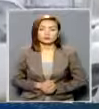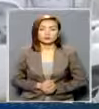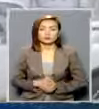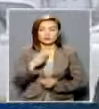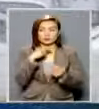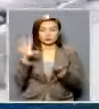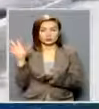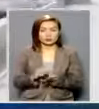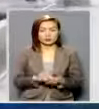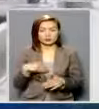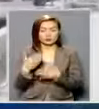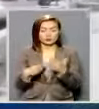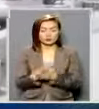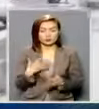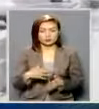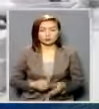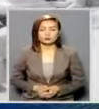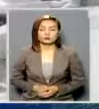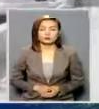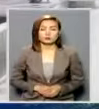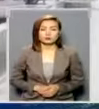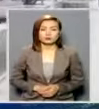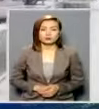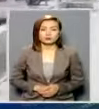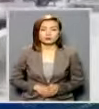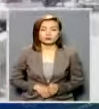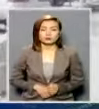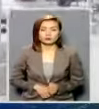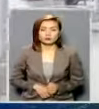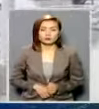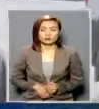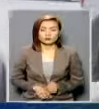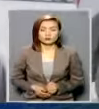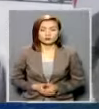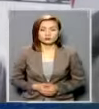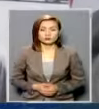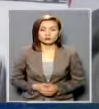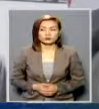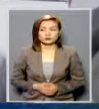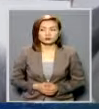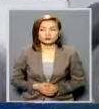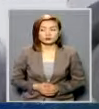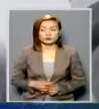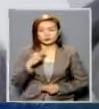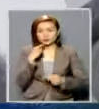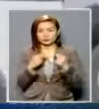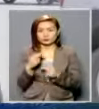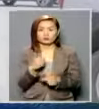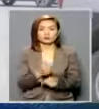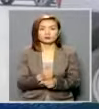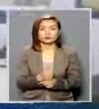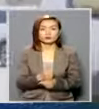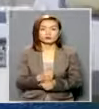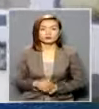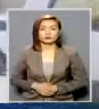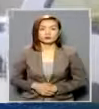главный тамақ. Сүттен бастап бәрі қымбат қой. Басқа тамақ сол біздерге тамақ қой